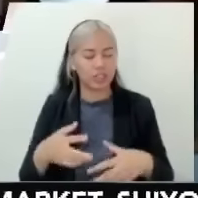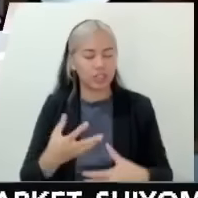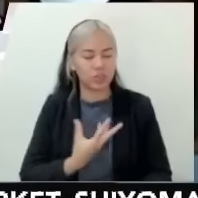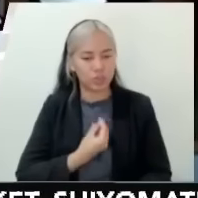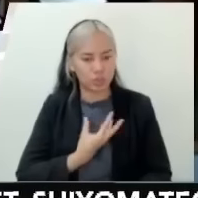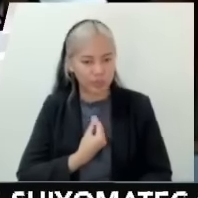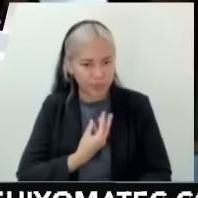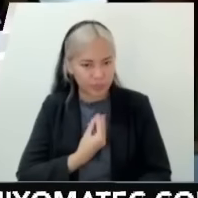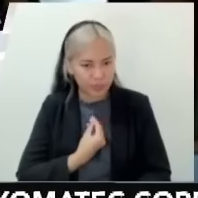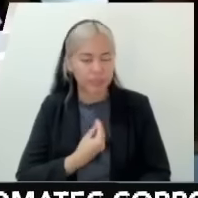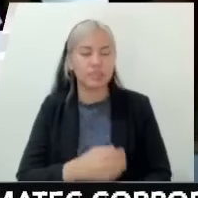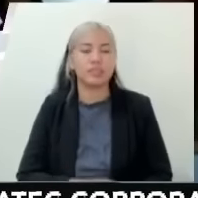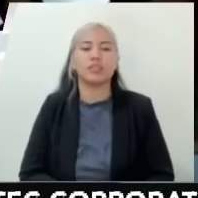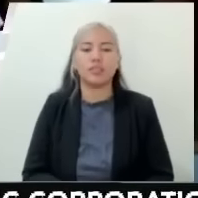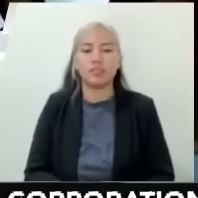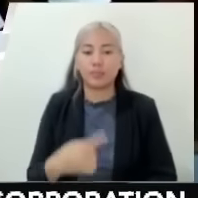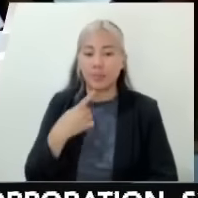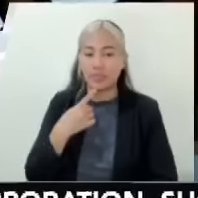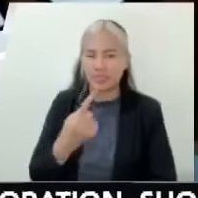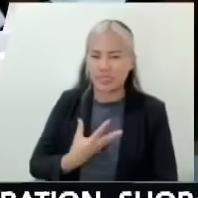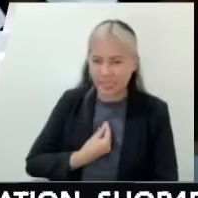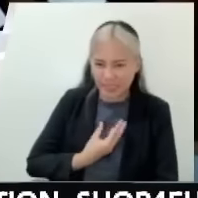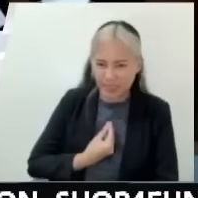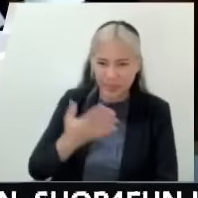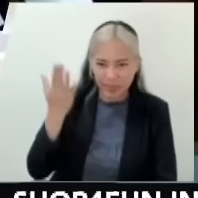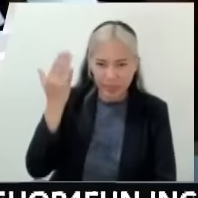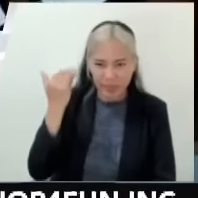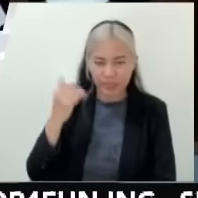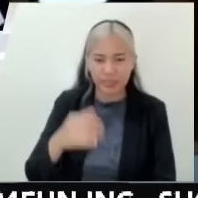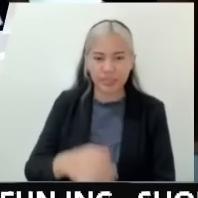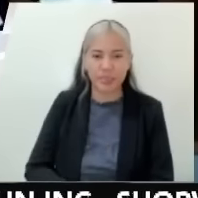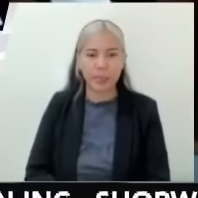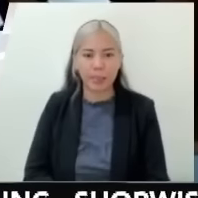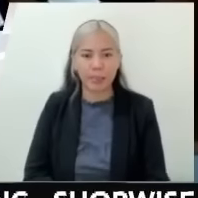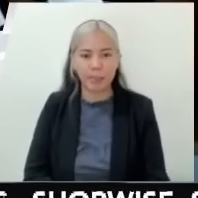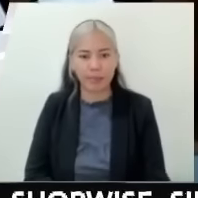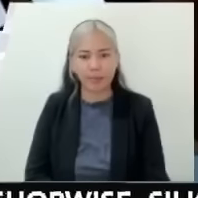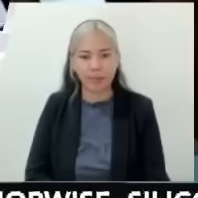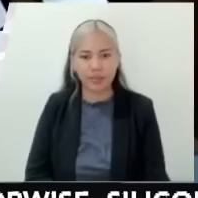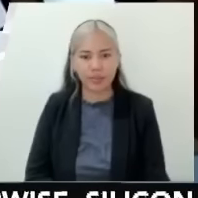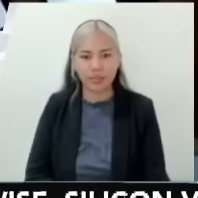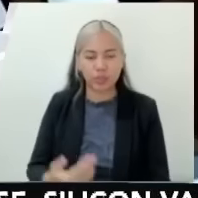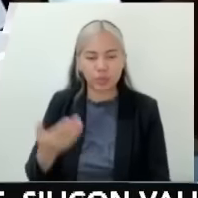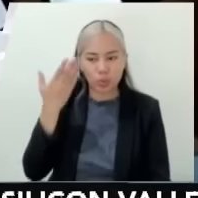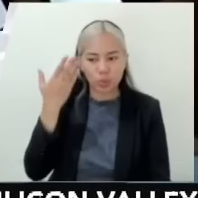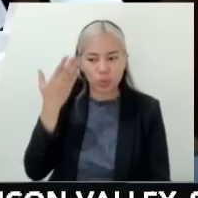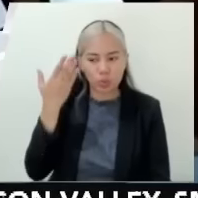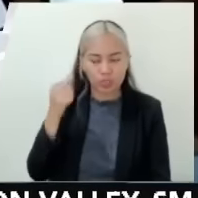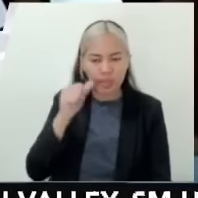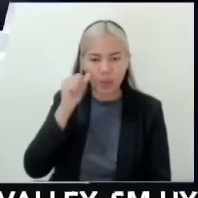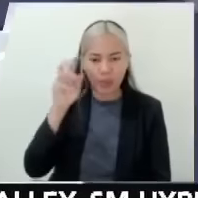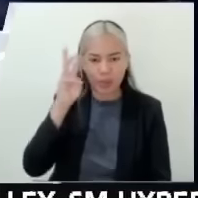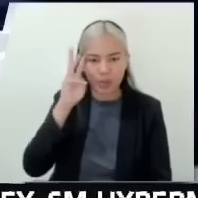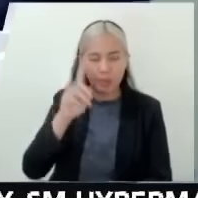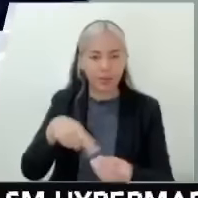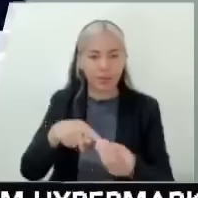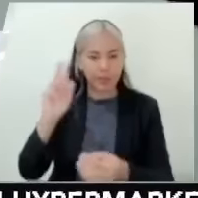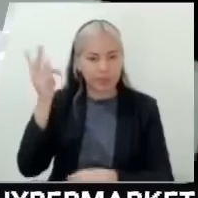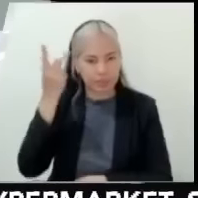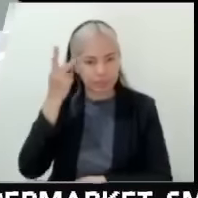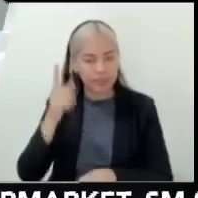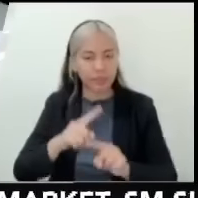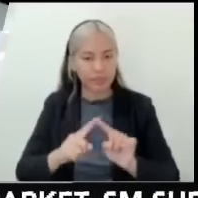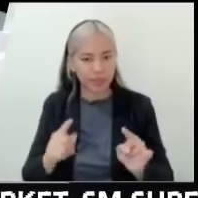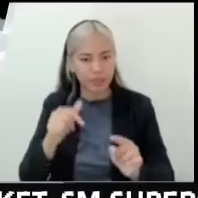ni Hart, kinakabahan pa siya dahil hindi naman niya mundo ang politika. Pero ginagabayan daw siya ng mistera niya rito. Excited din daw siya na